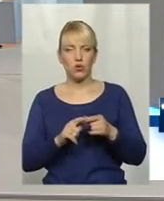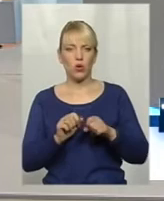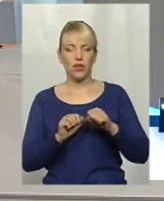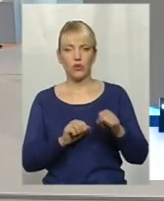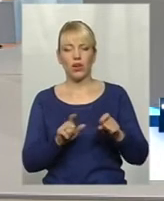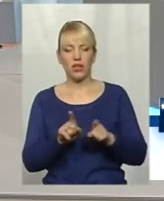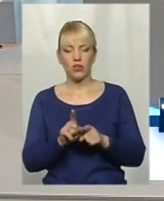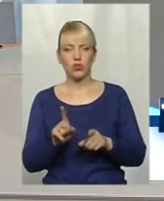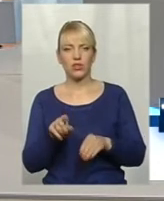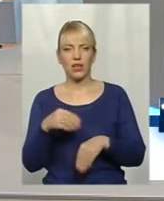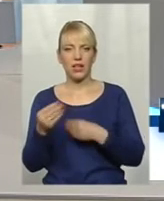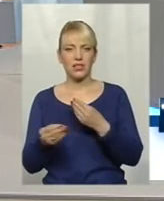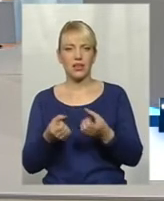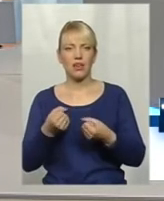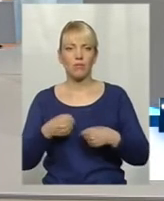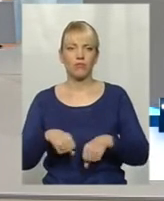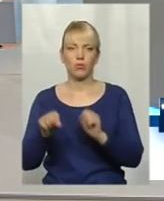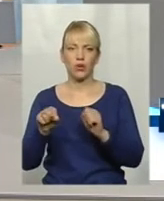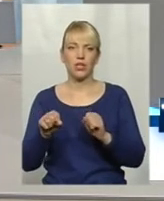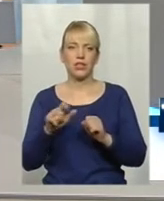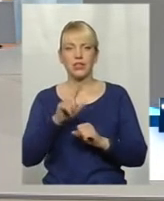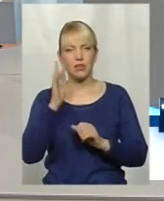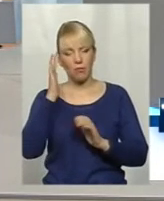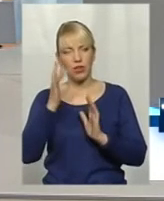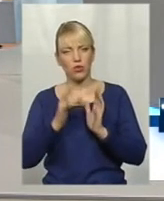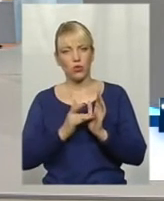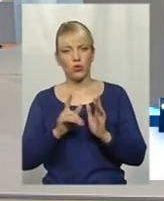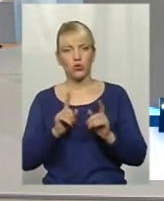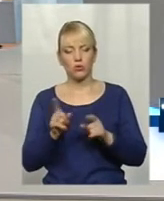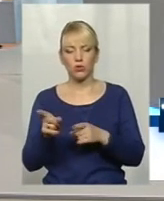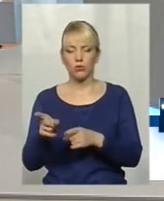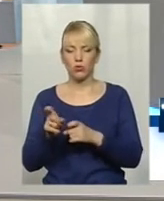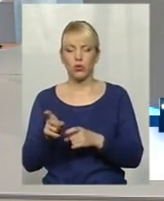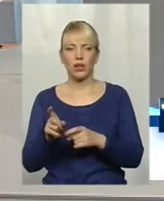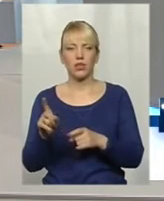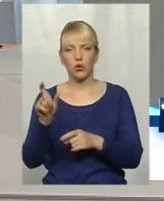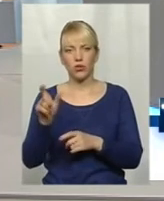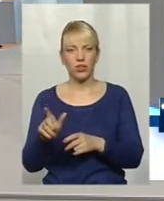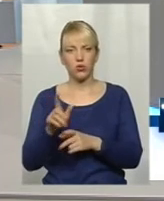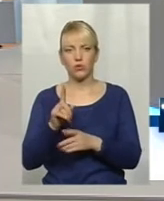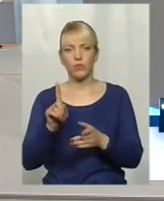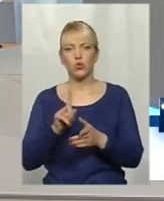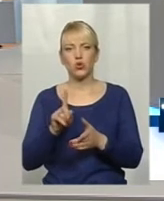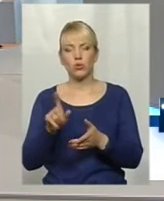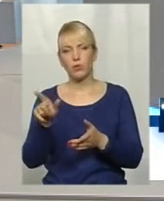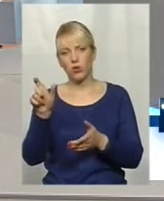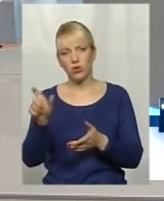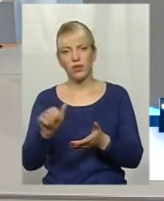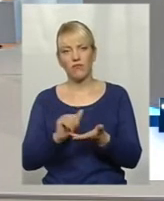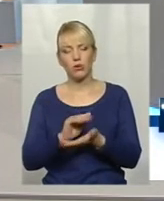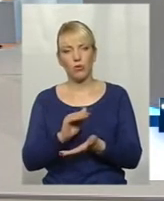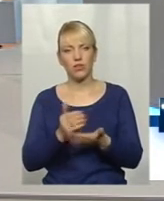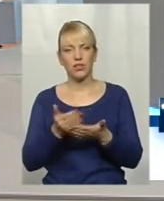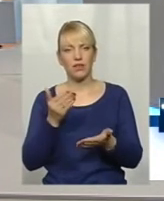якісь нанесення тілесних ушкоджень з метою спонукання особи до відмови до адвокатів. І обов'язково така відмова відбувається лише